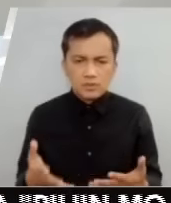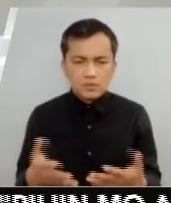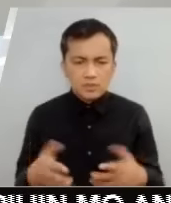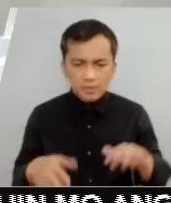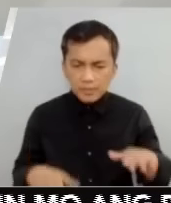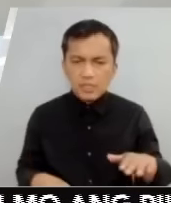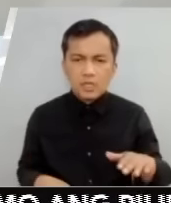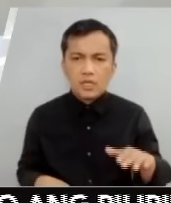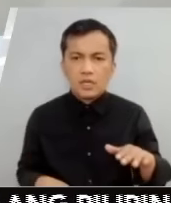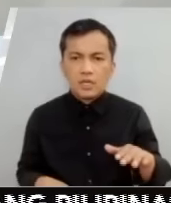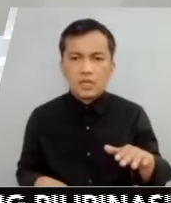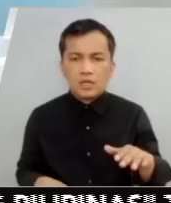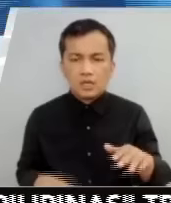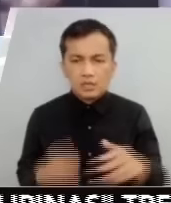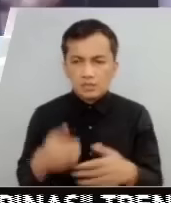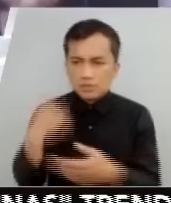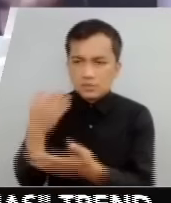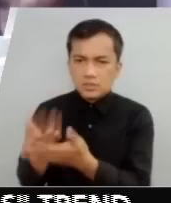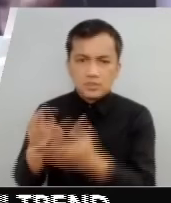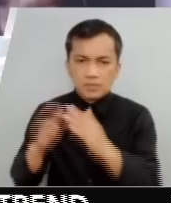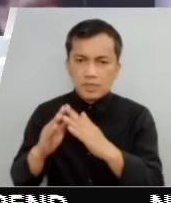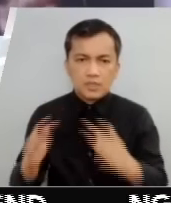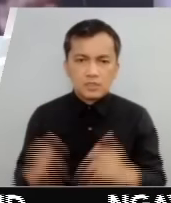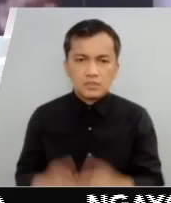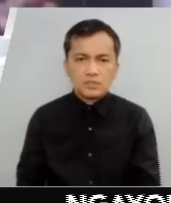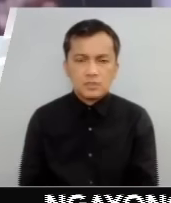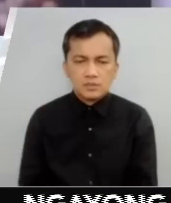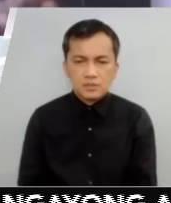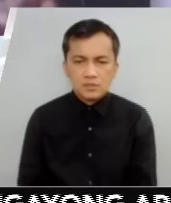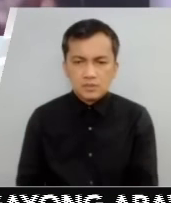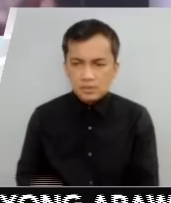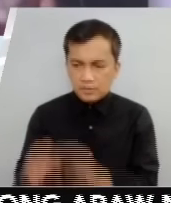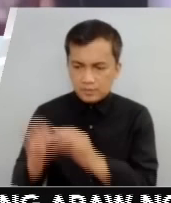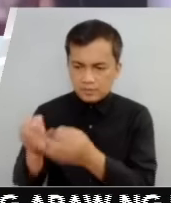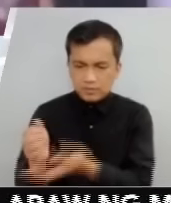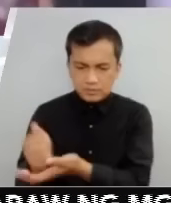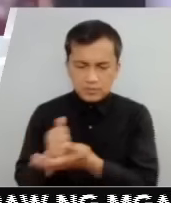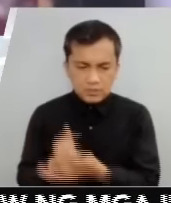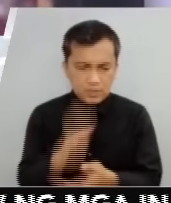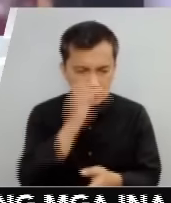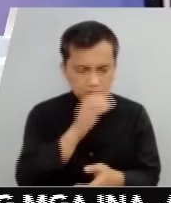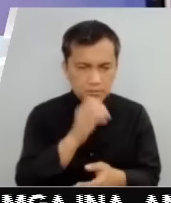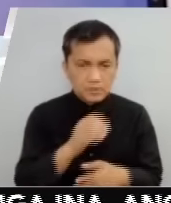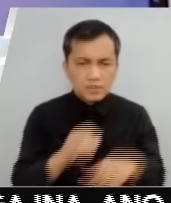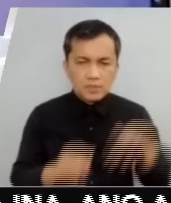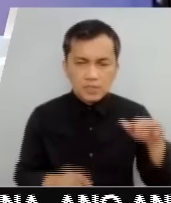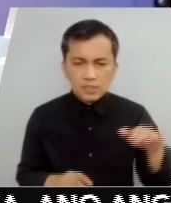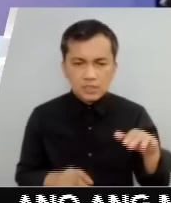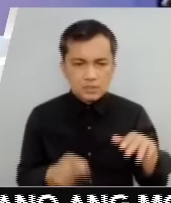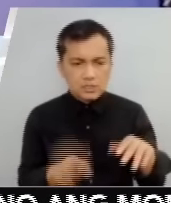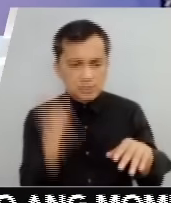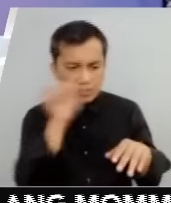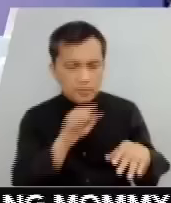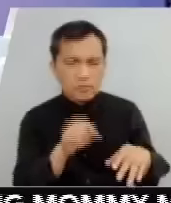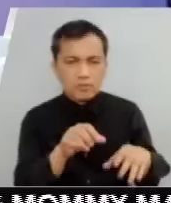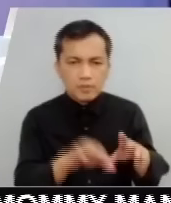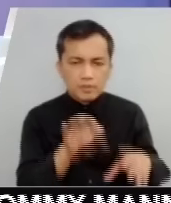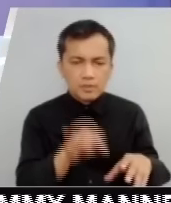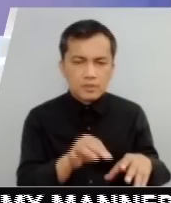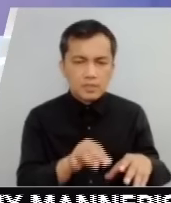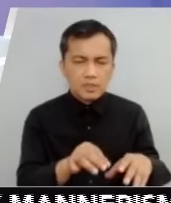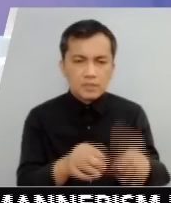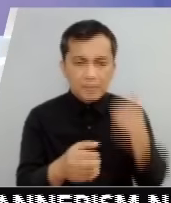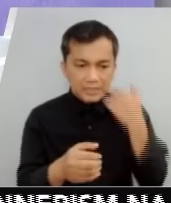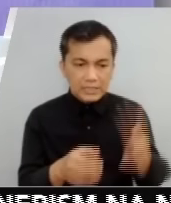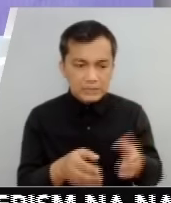nakarating sa kanilang bahay nagpatulong ang pamilya na hanapin ang bata hanggang natagpuang Patay ang kanyang anak sa sapa malapit sa